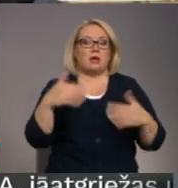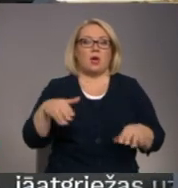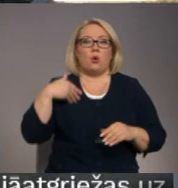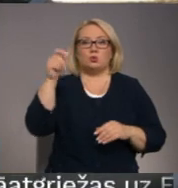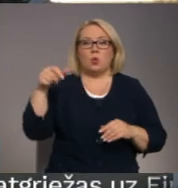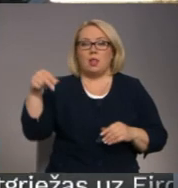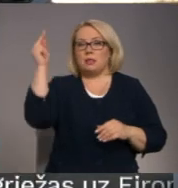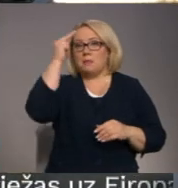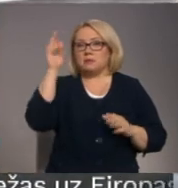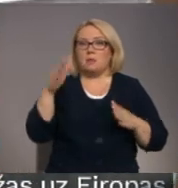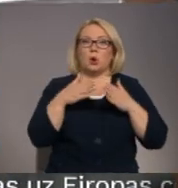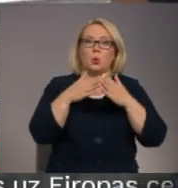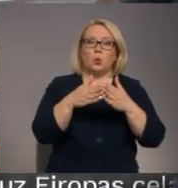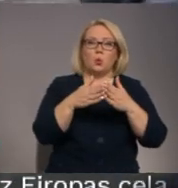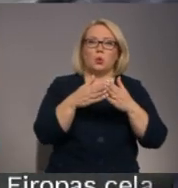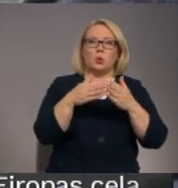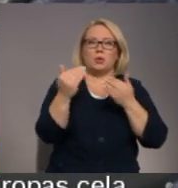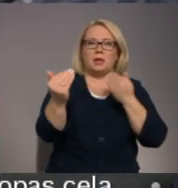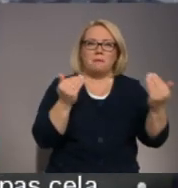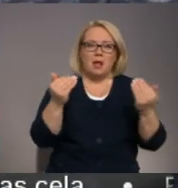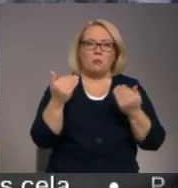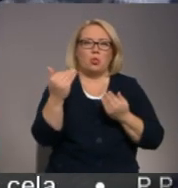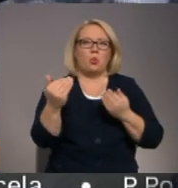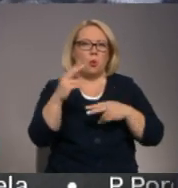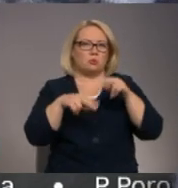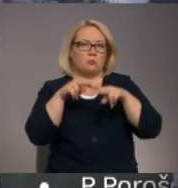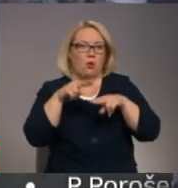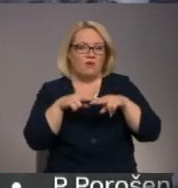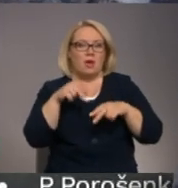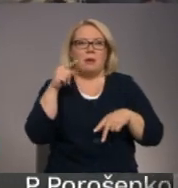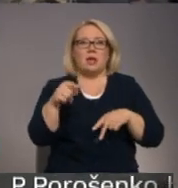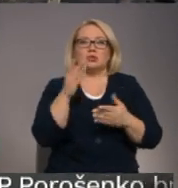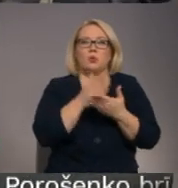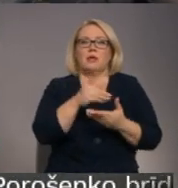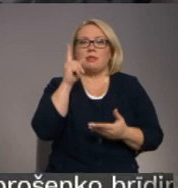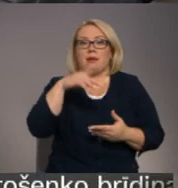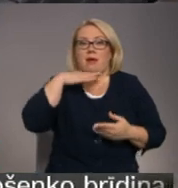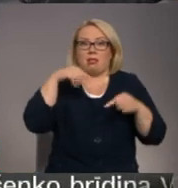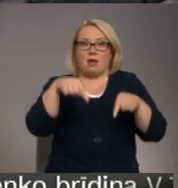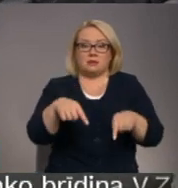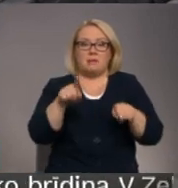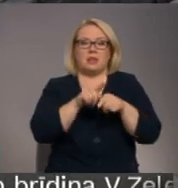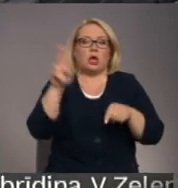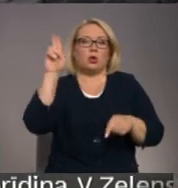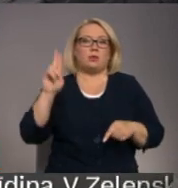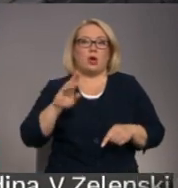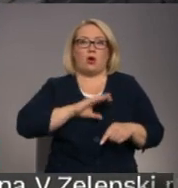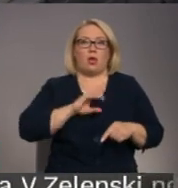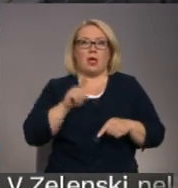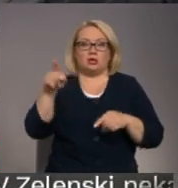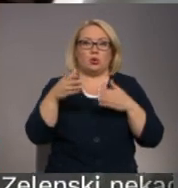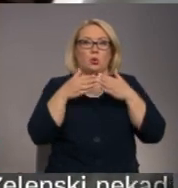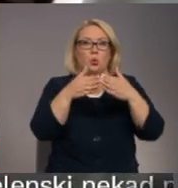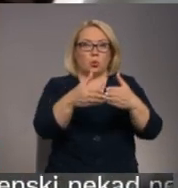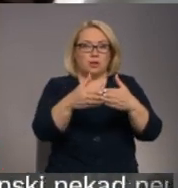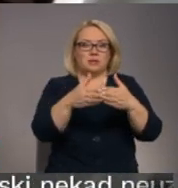sāk mācīties par kuģu tipiem un to uzbūvi. Nodarbības notiek ne tikai klasēs, bet arī piemēram pie jūrniecības koledžu kuģu